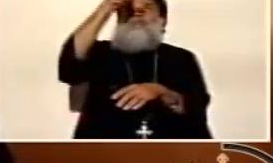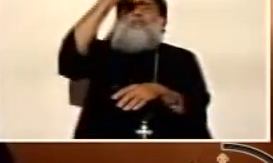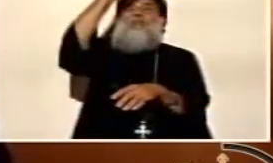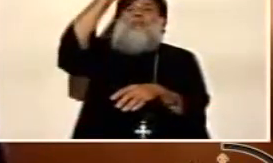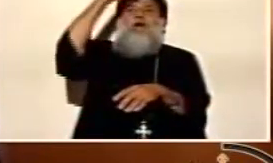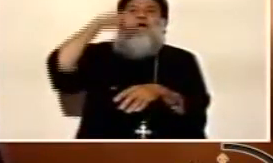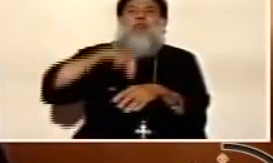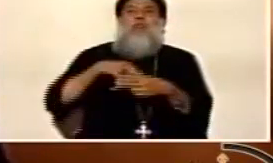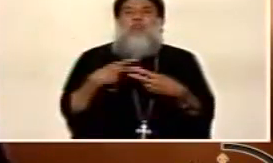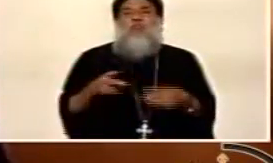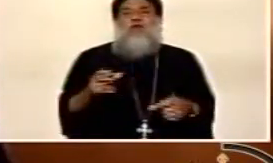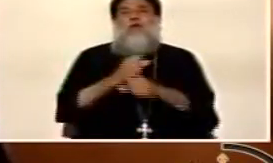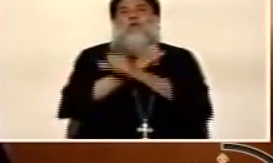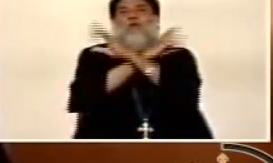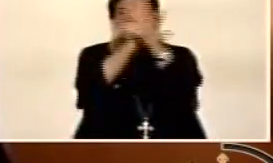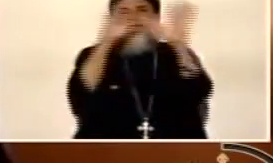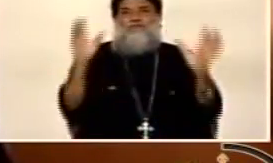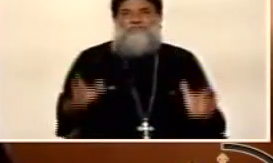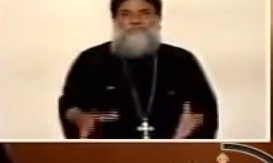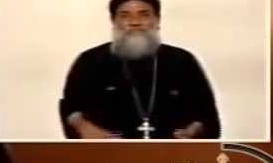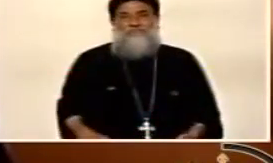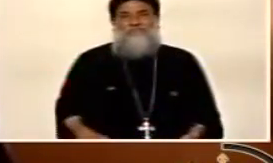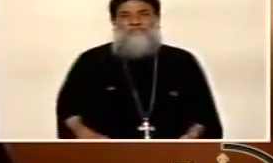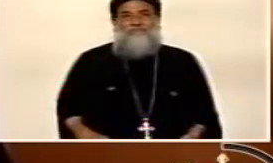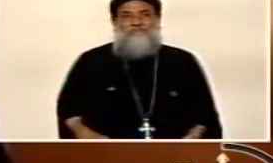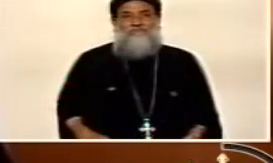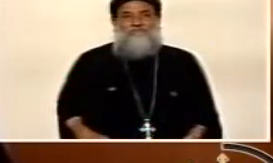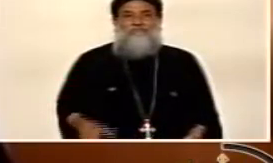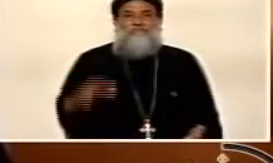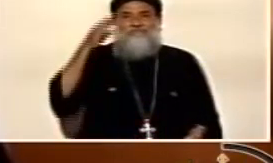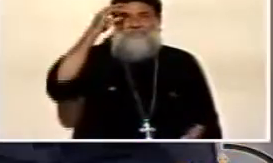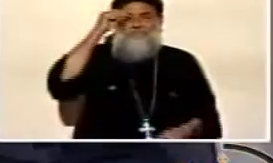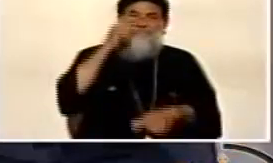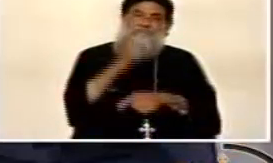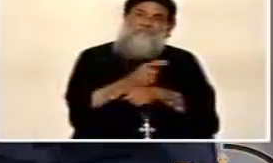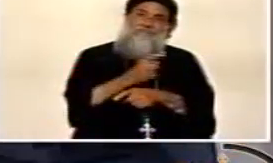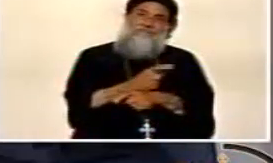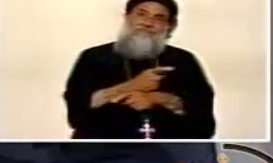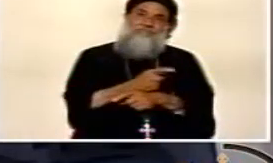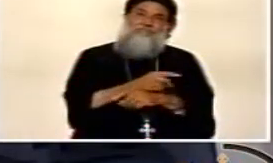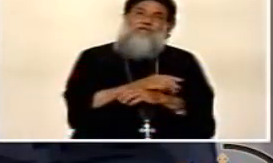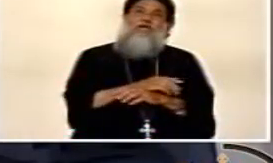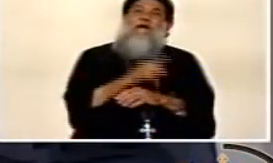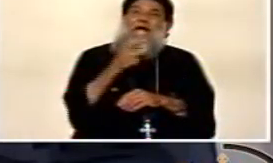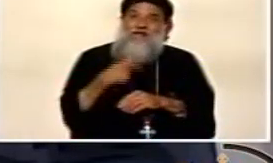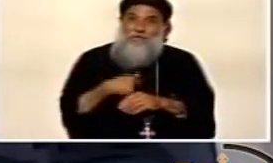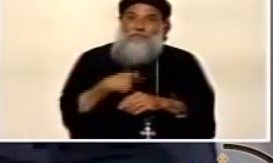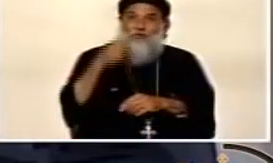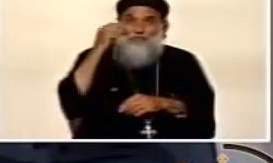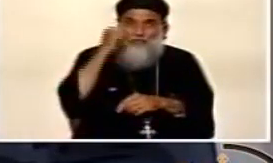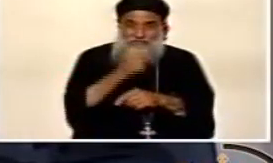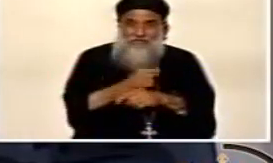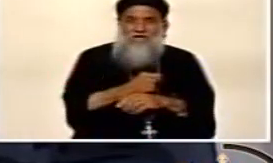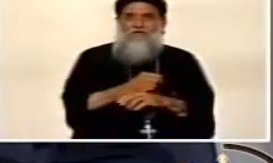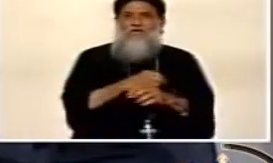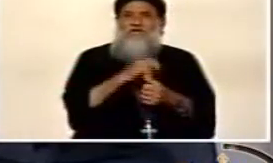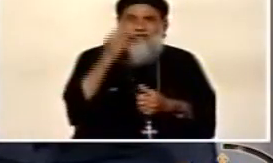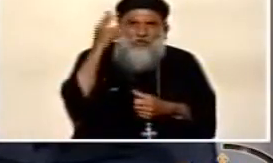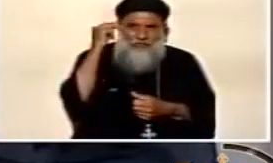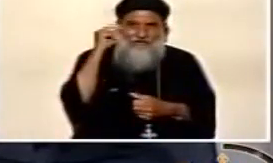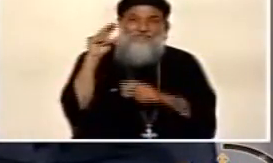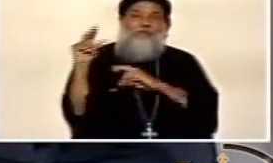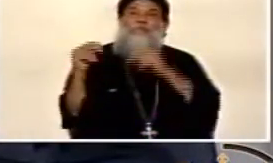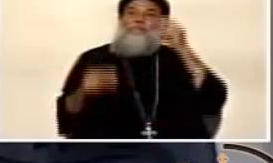الذي يتولى أمرنا. وعلينا بولس الرسول بيكمل: فصرت لليهود كيهودي لأربح